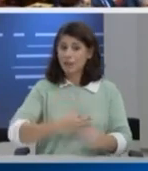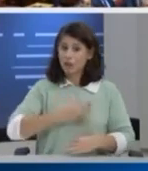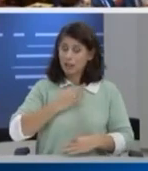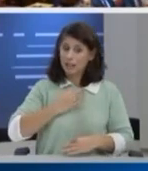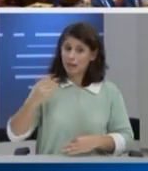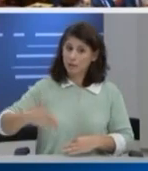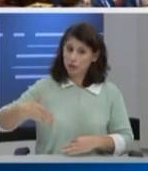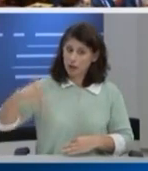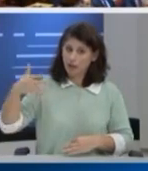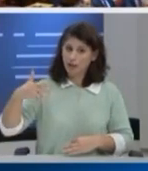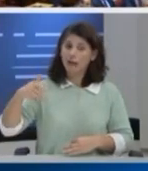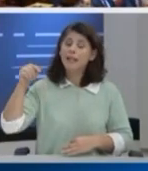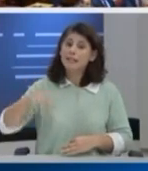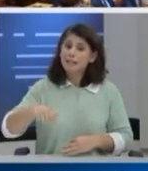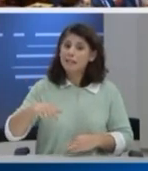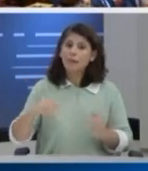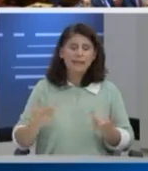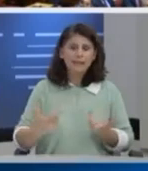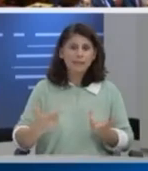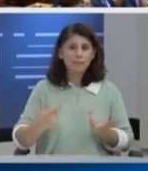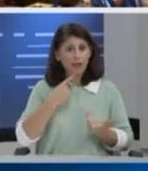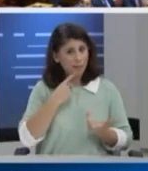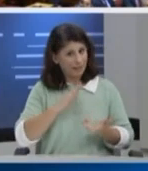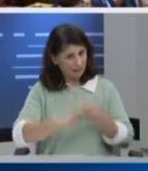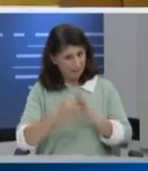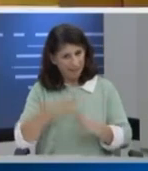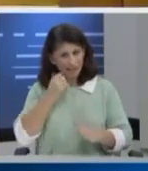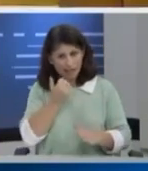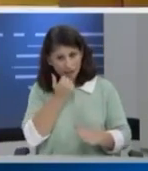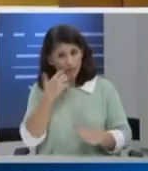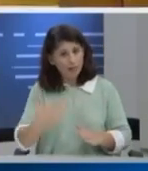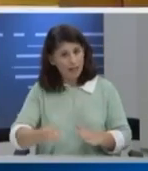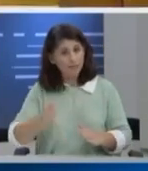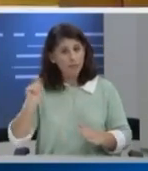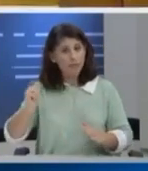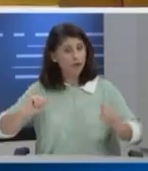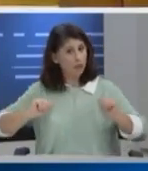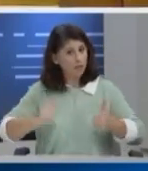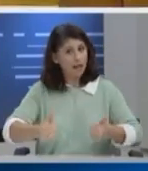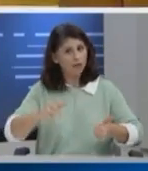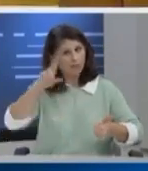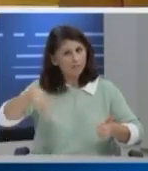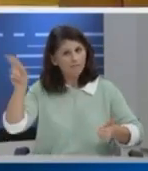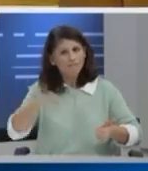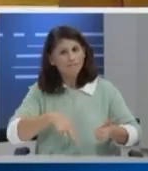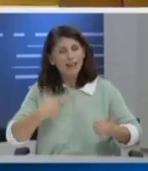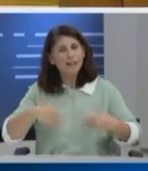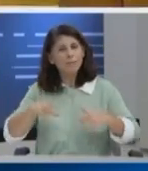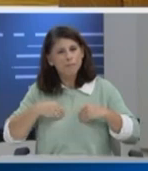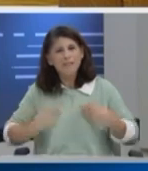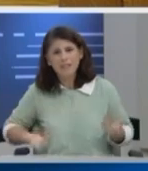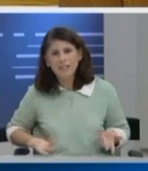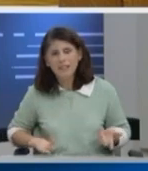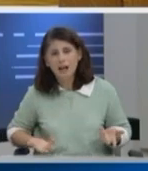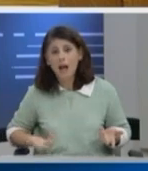Μητσοτάκη, θα καταδικάσετε σήμερα αυτή την πρακτική? Θα έχετε το πολιτικό θάρρος να την καταδικάσετε?